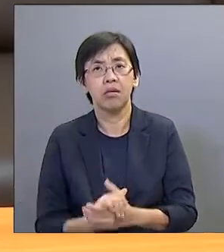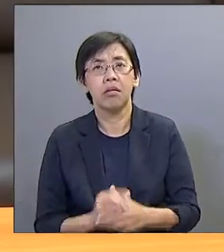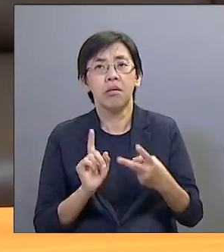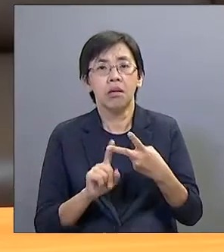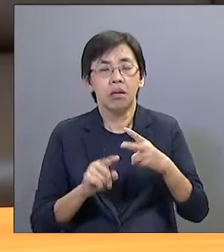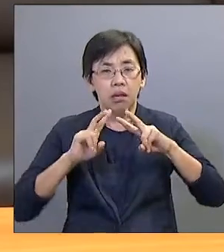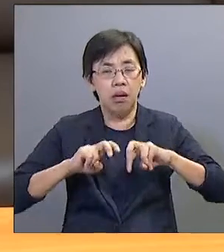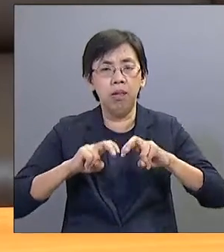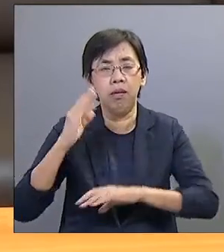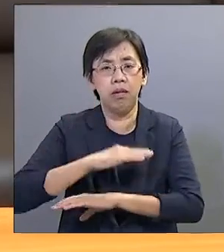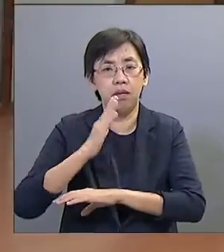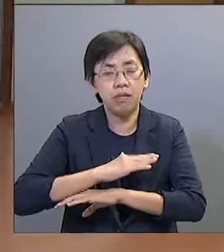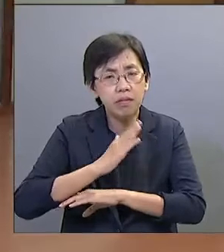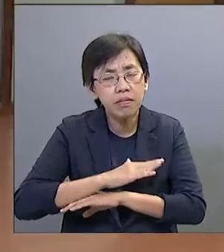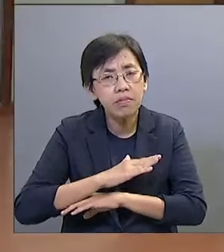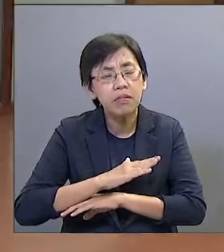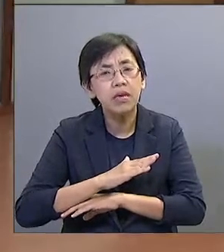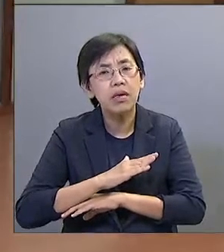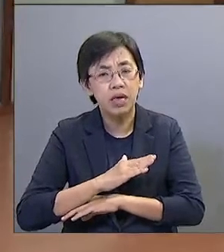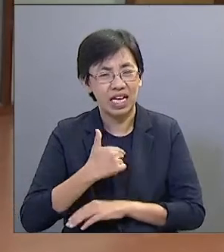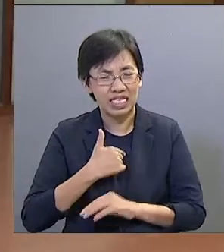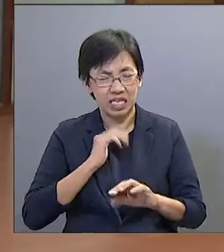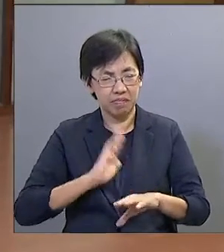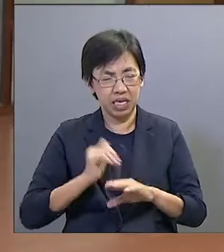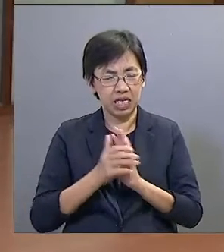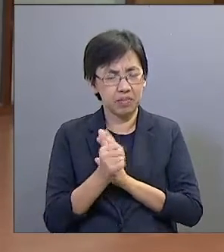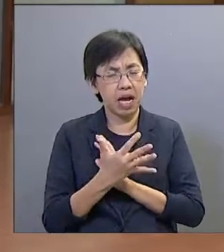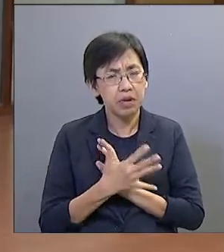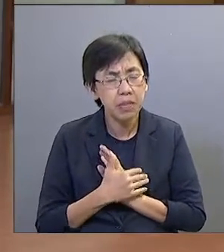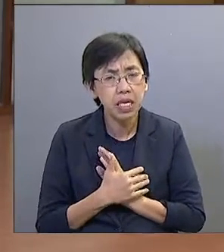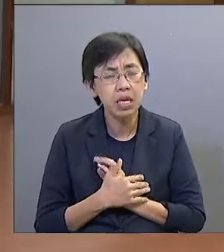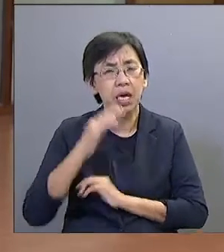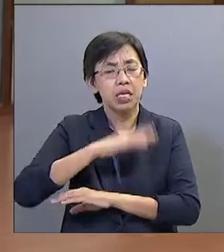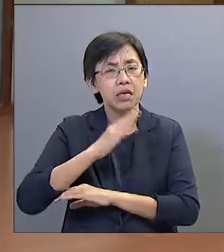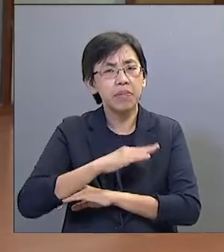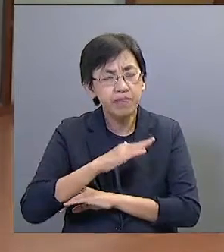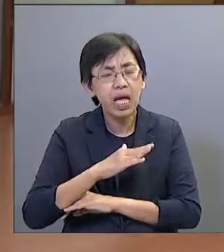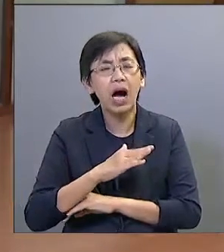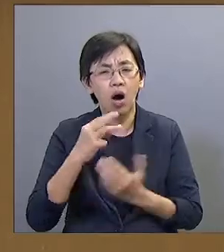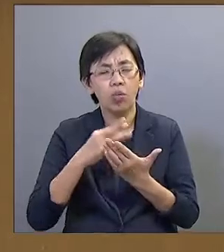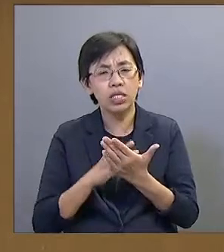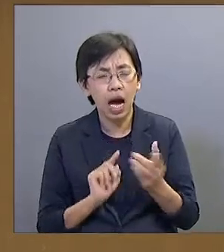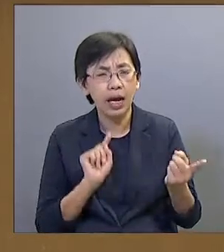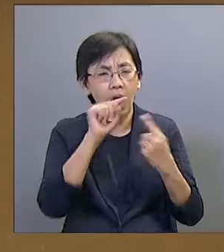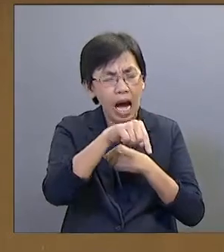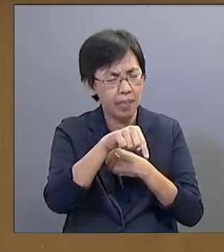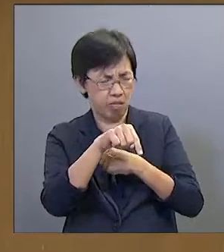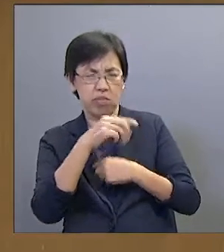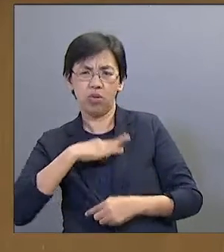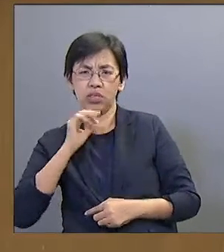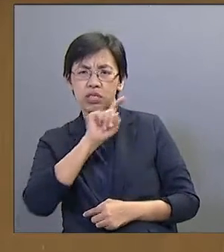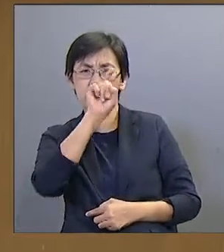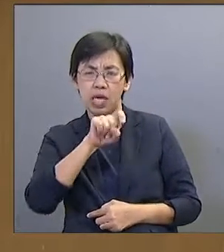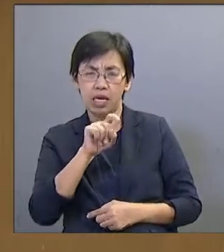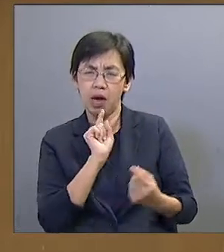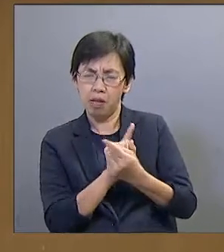ยทมีการตีพิ์ผลงานที่ไม่ใช่เรื่องที่ตวเองเชี่ยวชาญหรอการตีพิมพข้ามสาตรซึ่ขณะนี้พบความผดปกติ 3